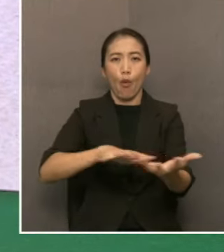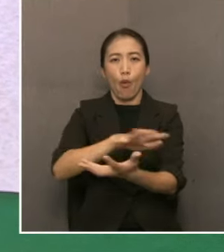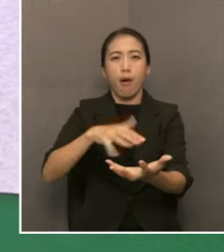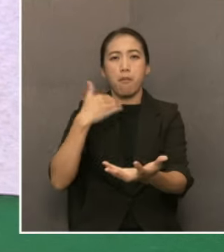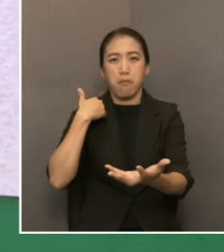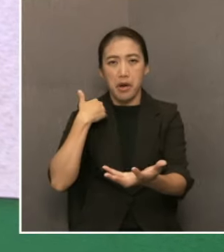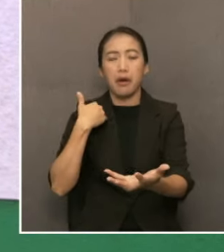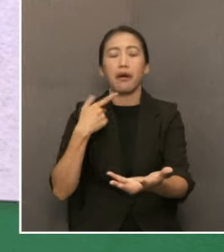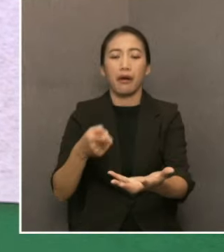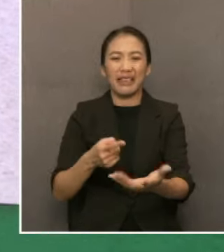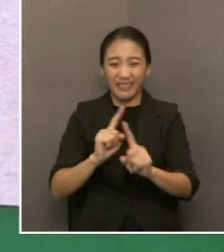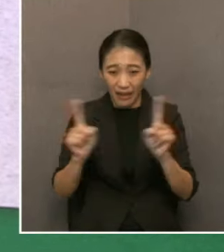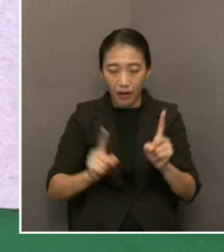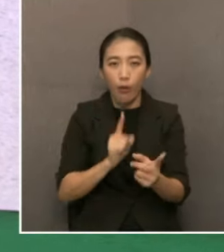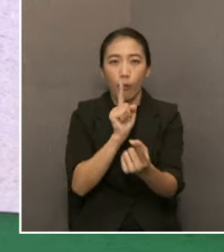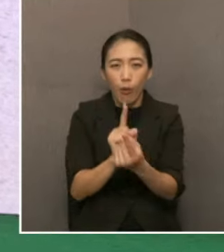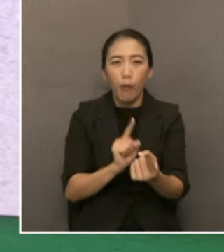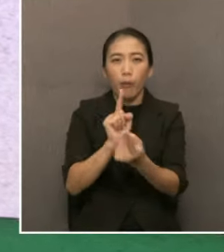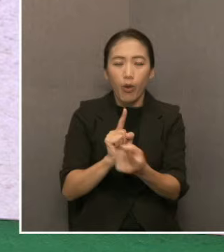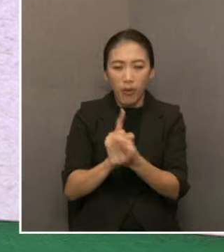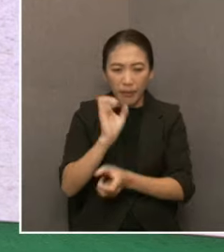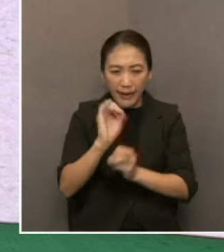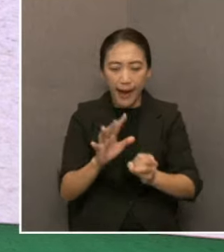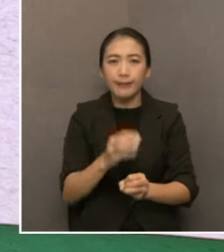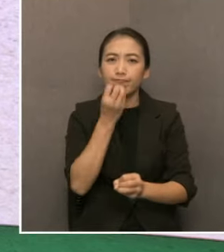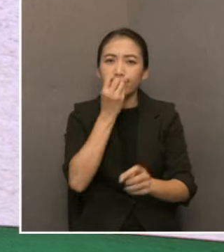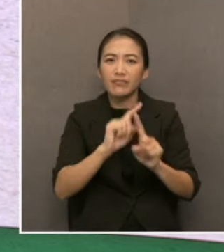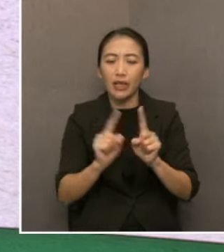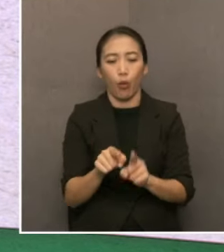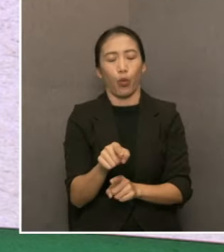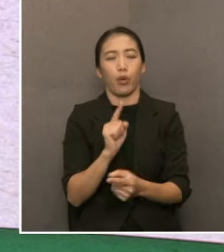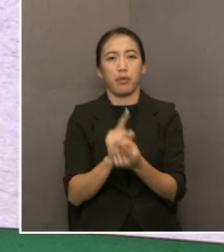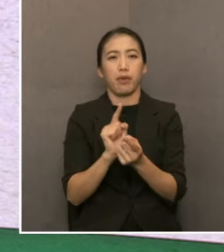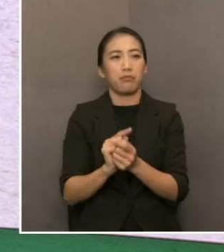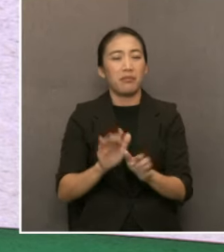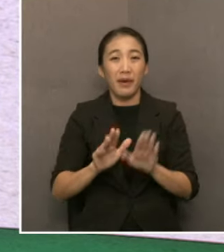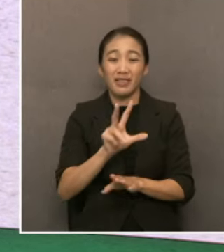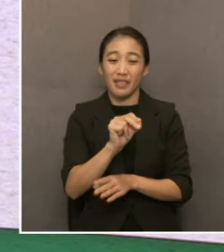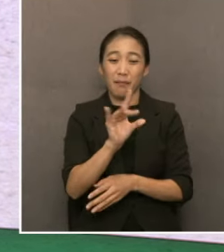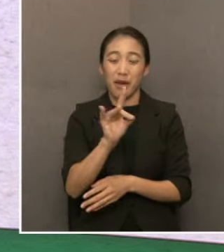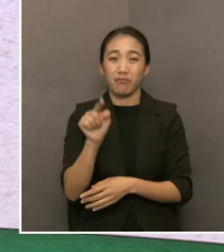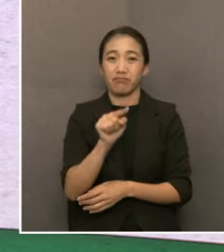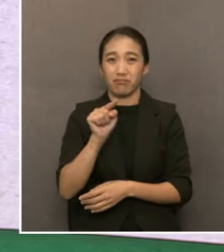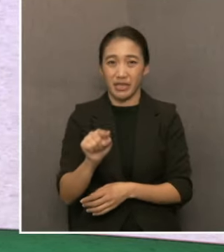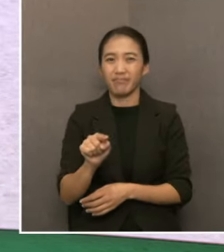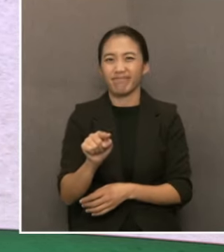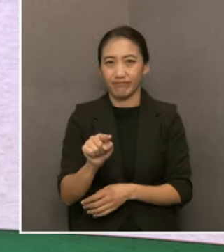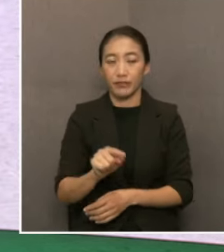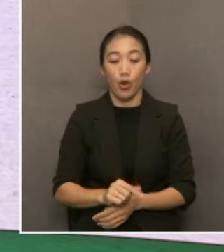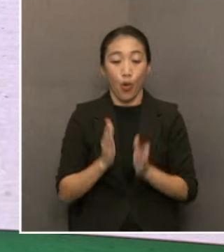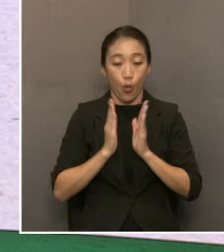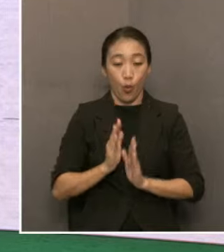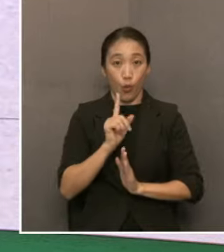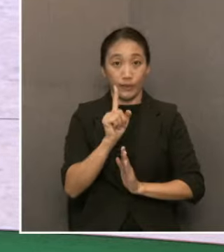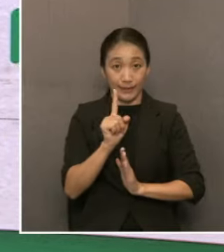ที่เป็นเศษอาหารเนี่ยมากถึงร้อยละ38เลยทีเดียวและคุณผู้ชมเองคนไทย1คนสร้างขยะอาหารมากน้อยขนาดไ